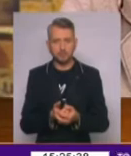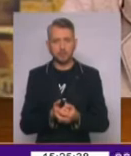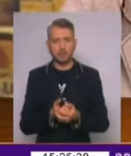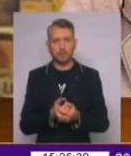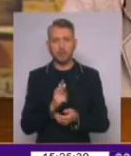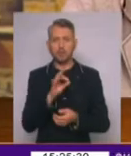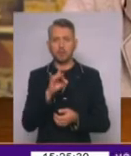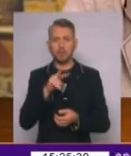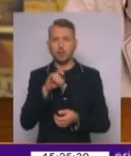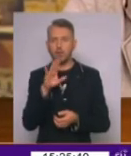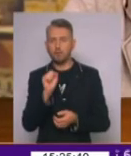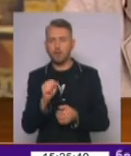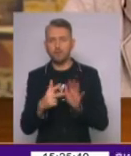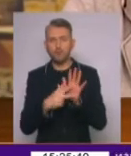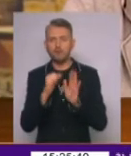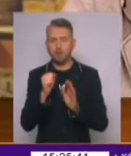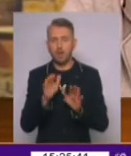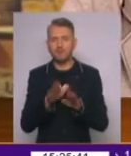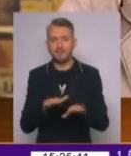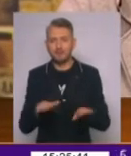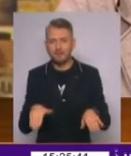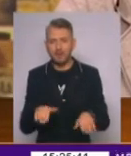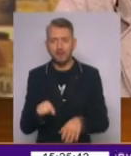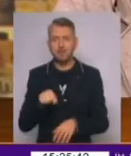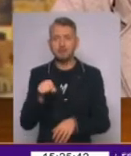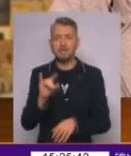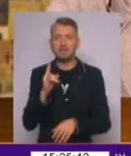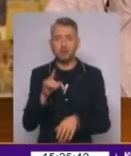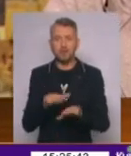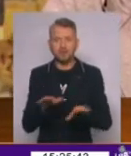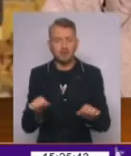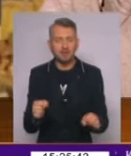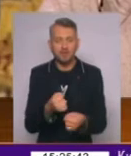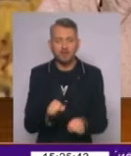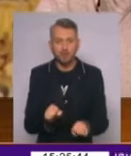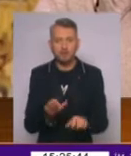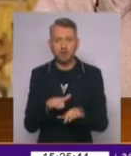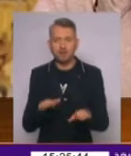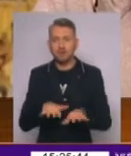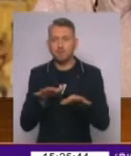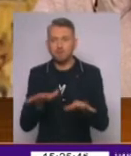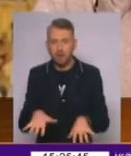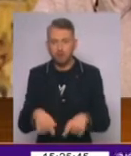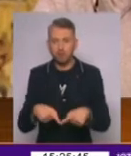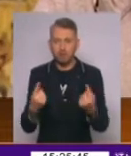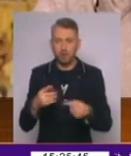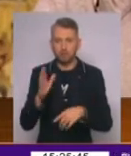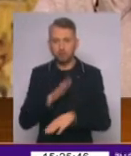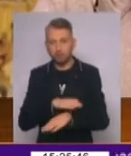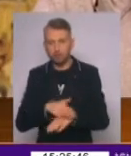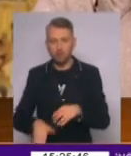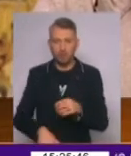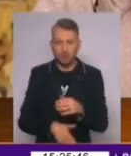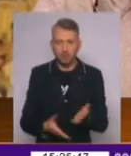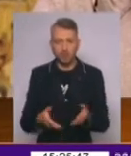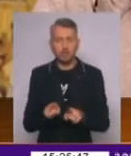Самокарльова 8А, дитячий садик. Завести ребенка в дитячий садик невозможно. Діти падають, ламають руки, ноги. Ламают. То